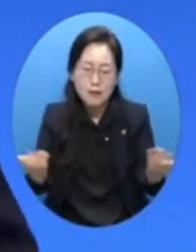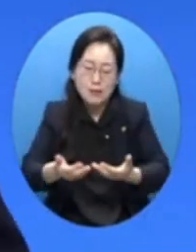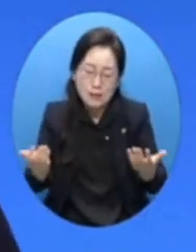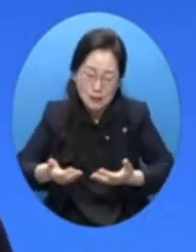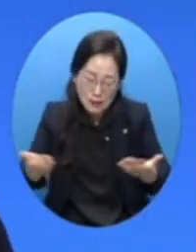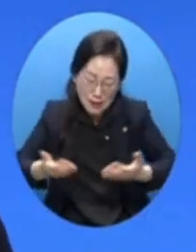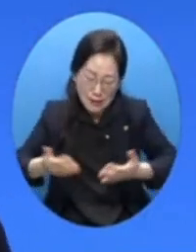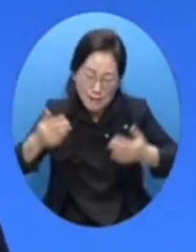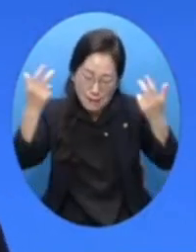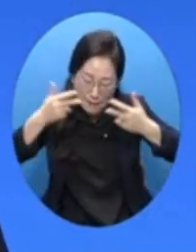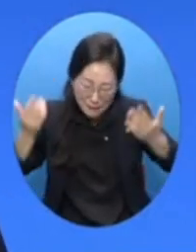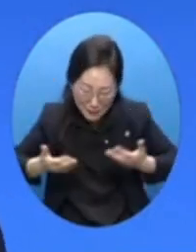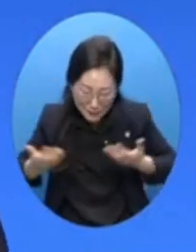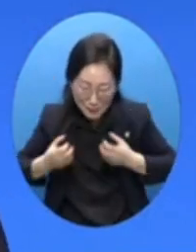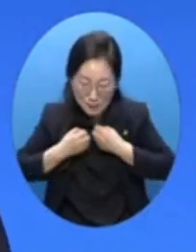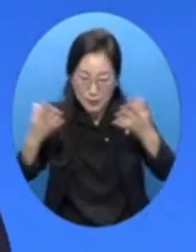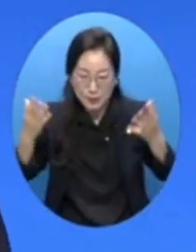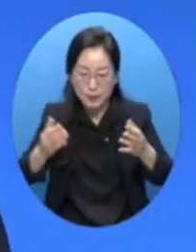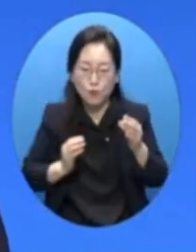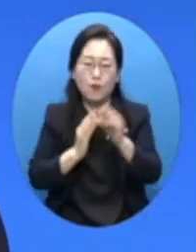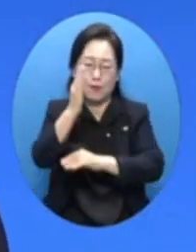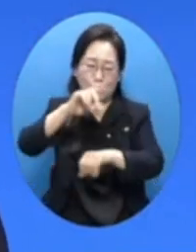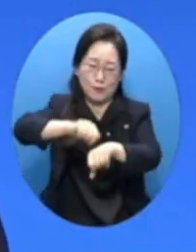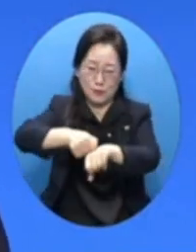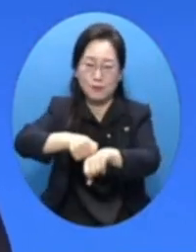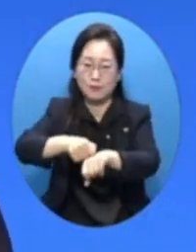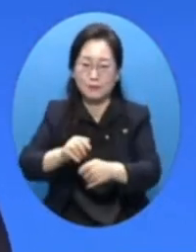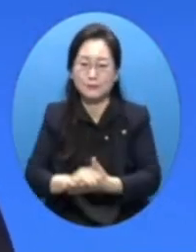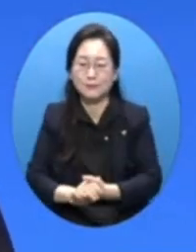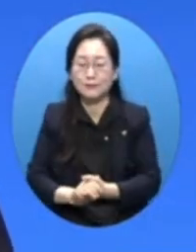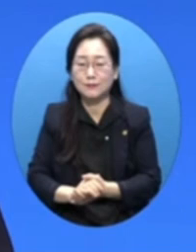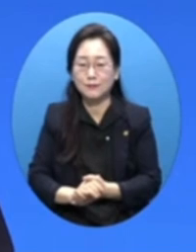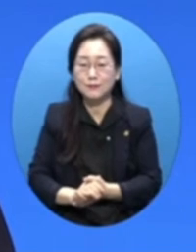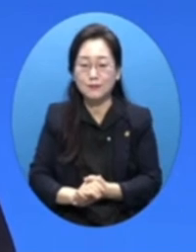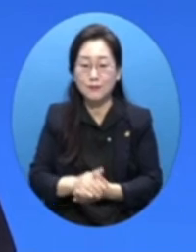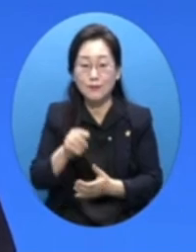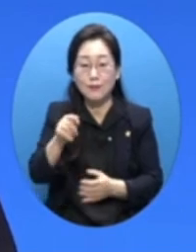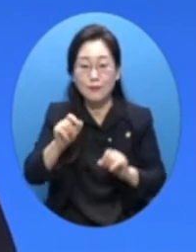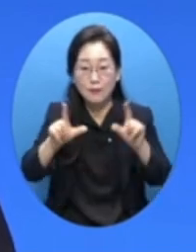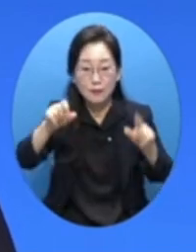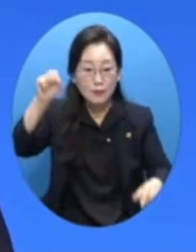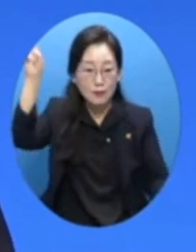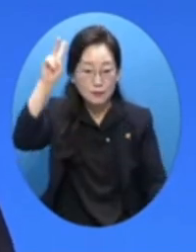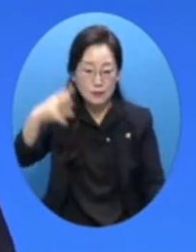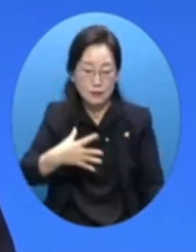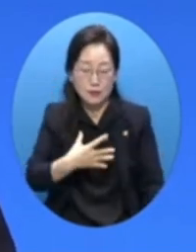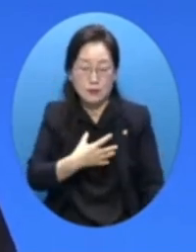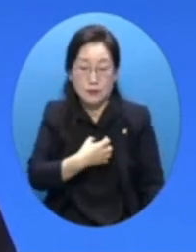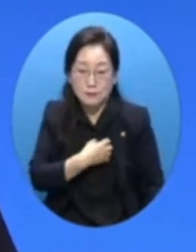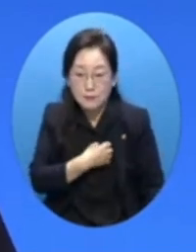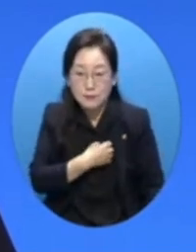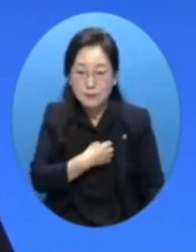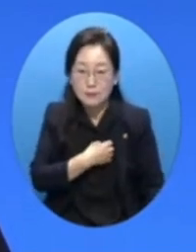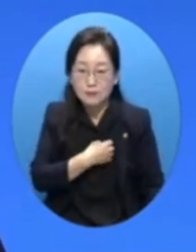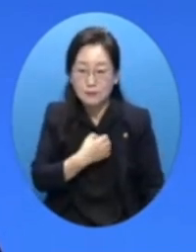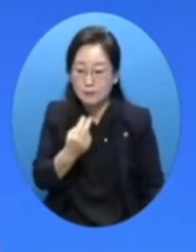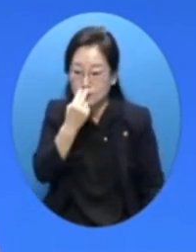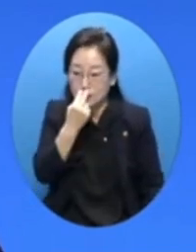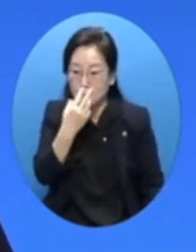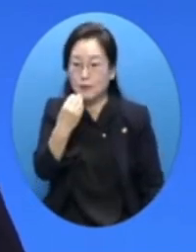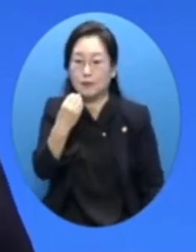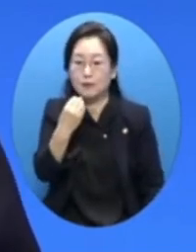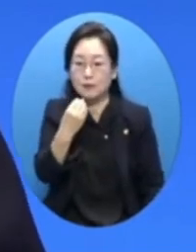와서 일을 하다가 과로했다는 얘기를 들었는데 그날 갑자기 심장마비 와서 숨이 못 잤다는